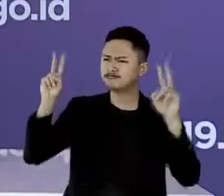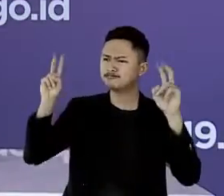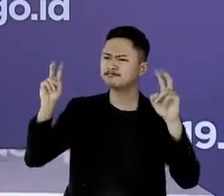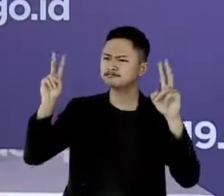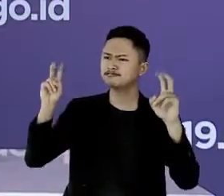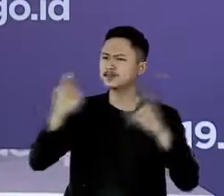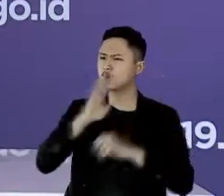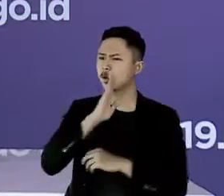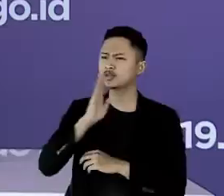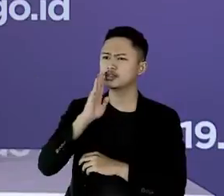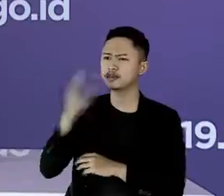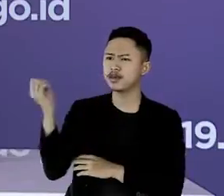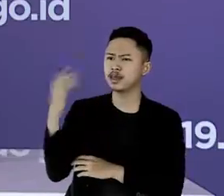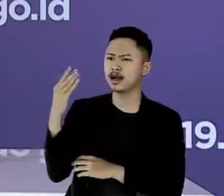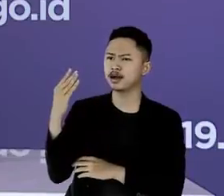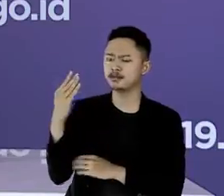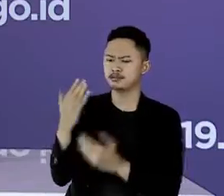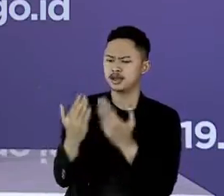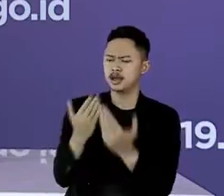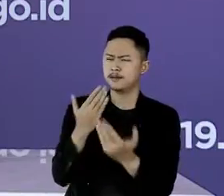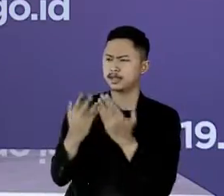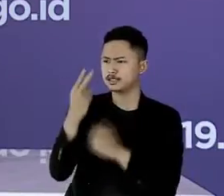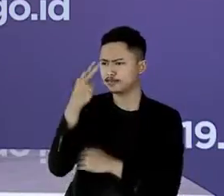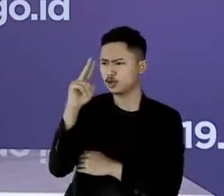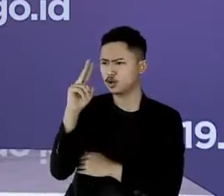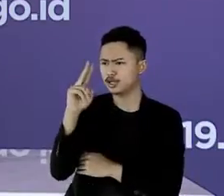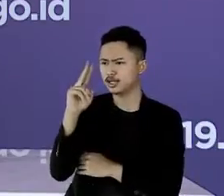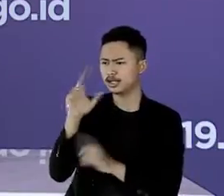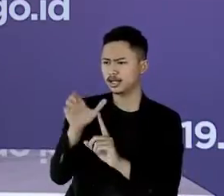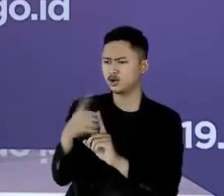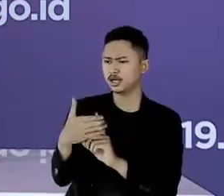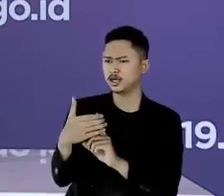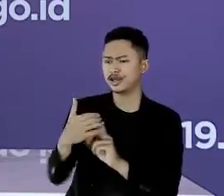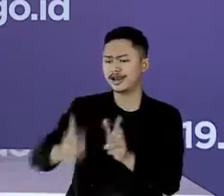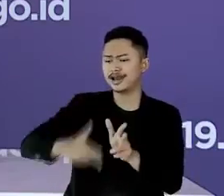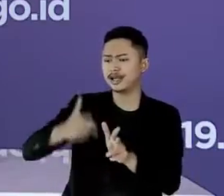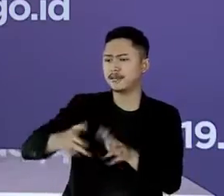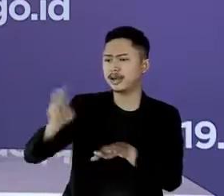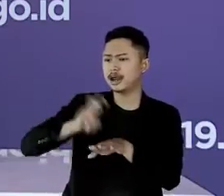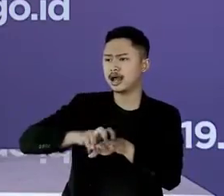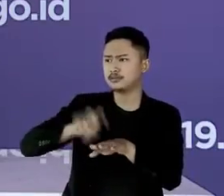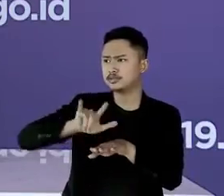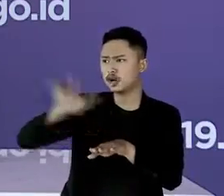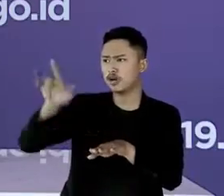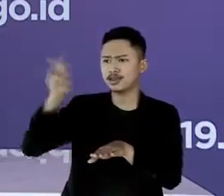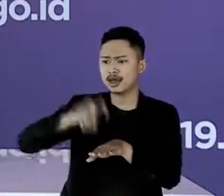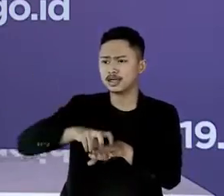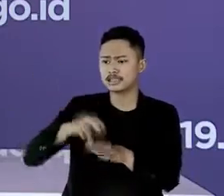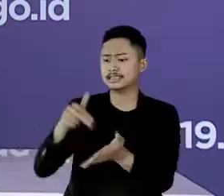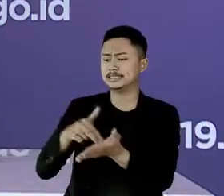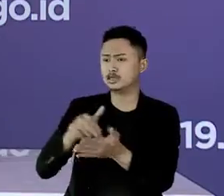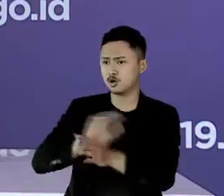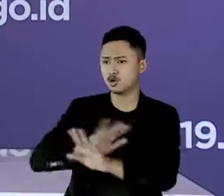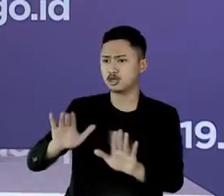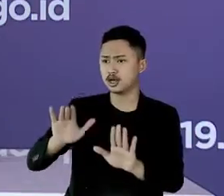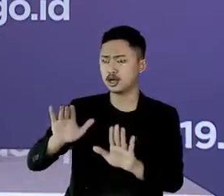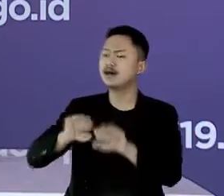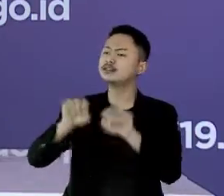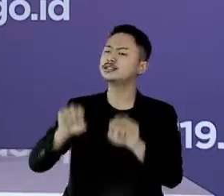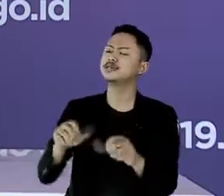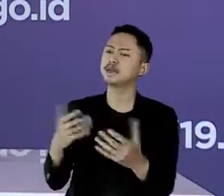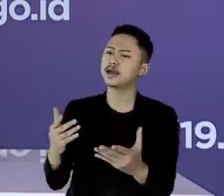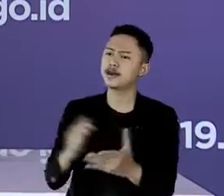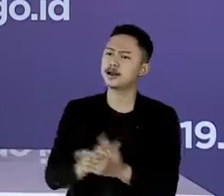kedepannya bahwa aplikasi peduli lindungi tidak diperlukan lagi untuk naik kereta api dan pesawat Bagaimana mekanismenya